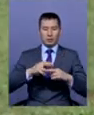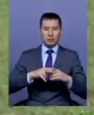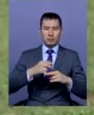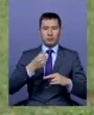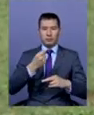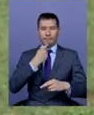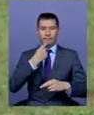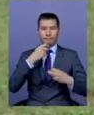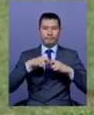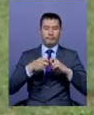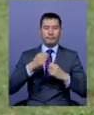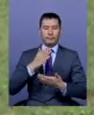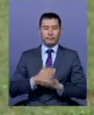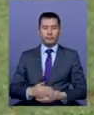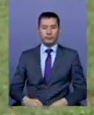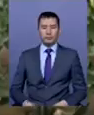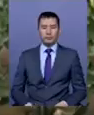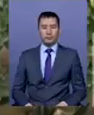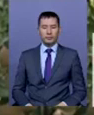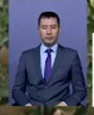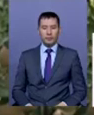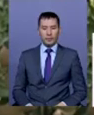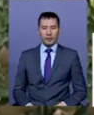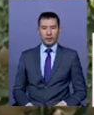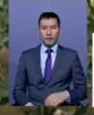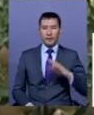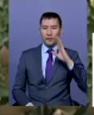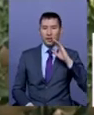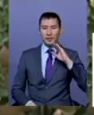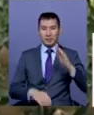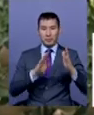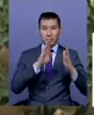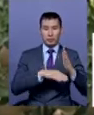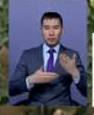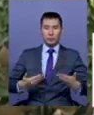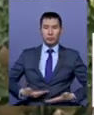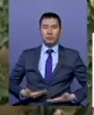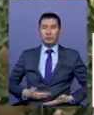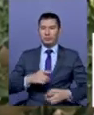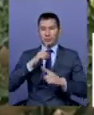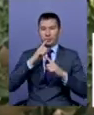әдісіне көшу жоспарында бар. Сусыз өмір болмайды. Каналдан біз